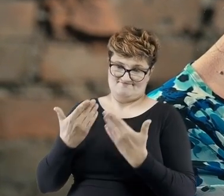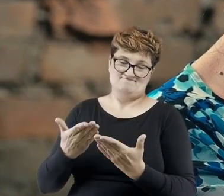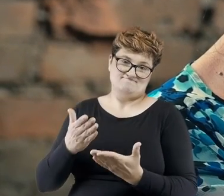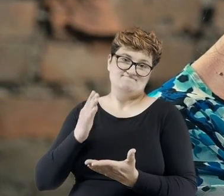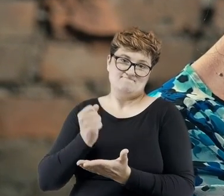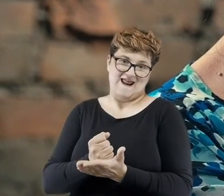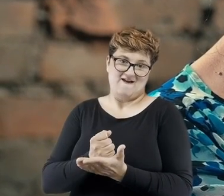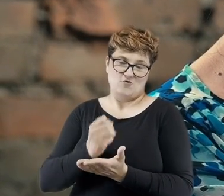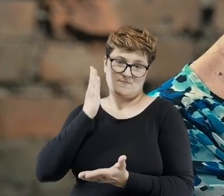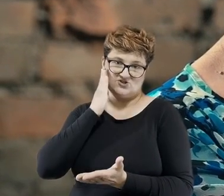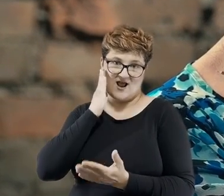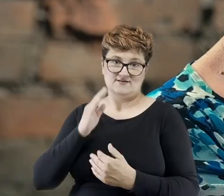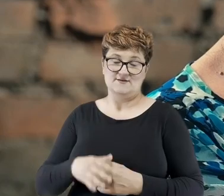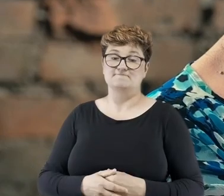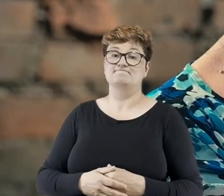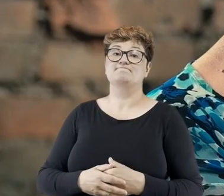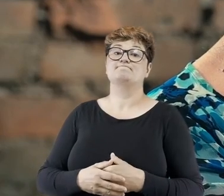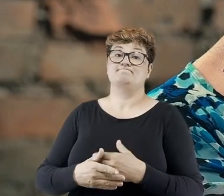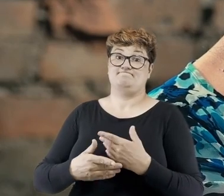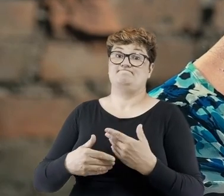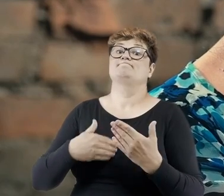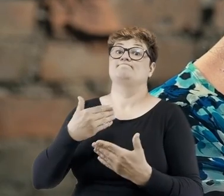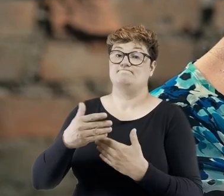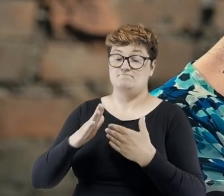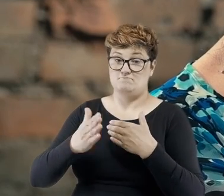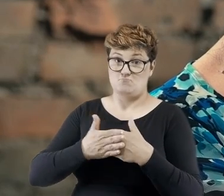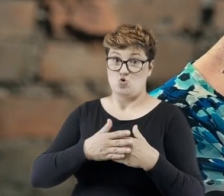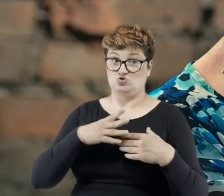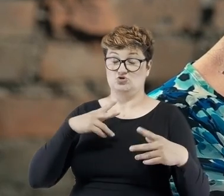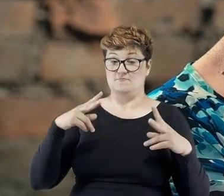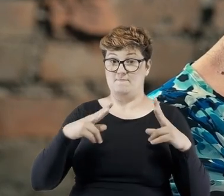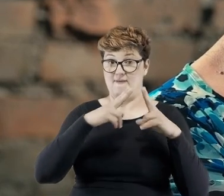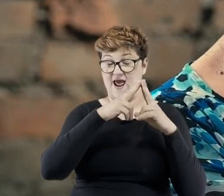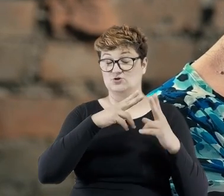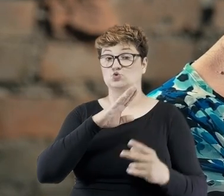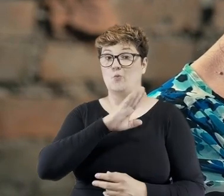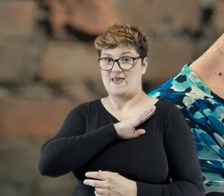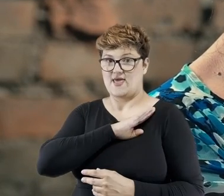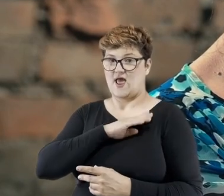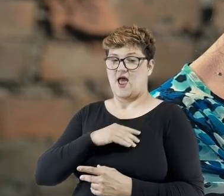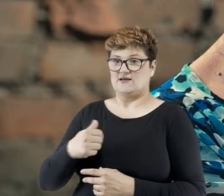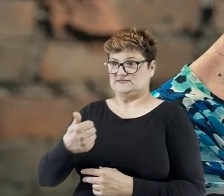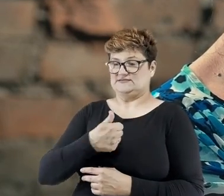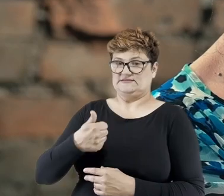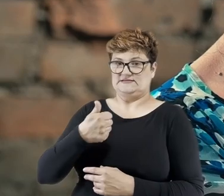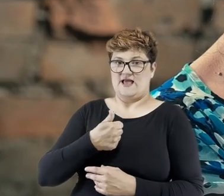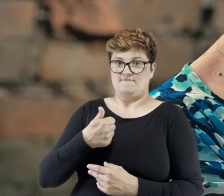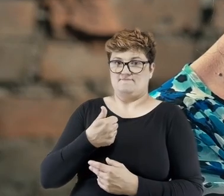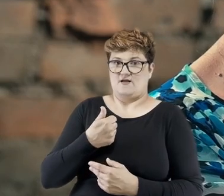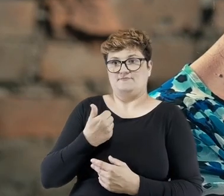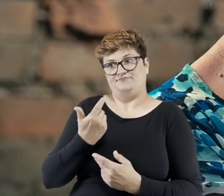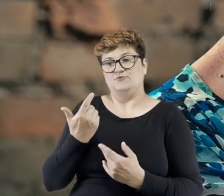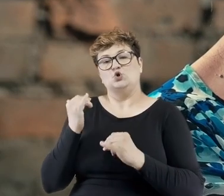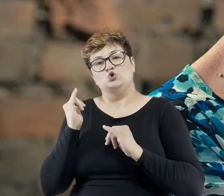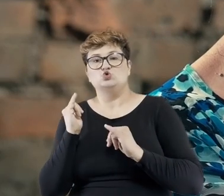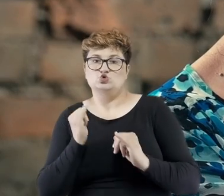mieszkanie przysługiwało. W momencie, kiedy Panieński umiera w Paryżu, Przybyszewska pozostaje na tym terenie